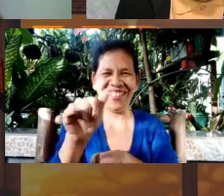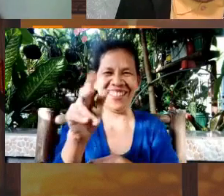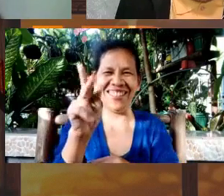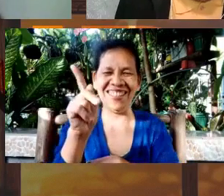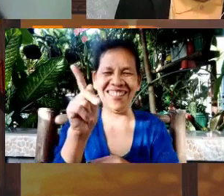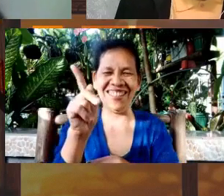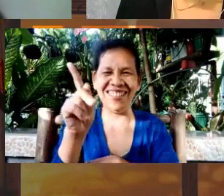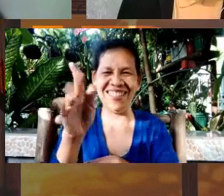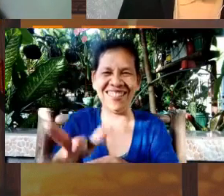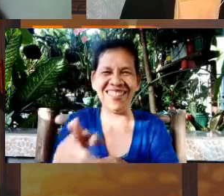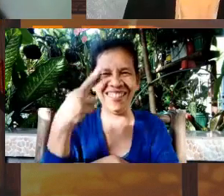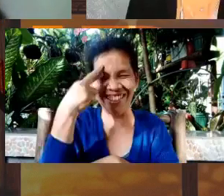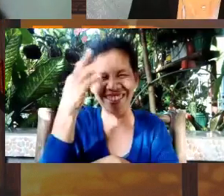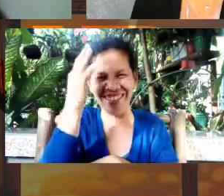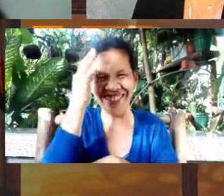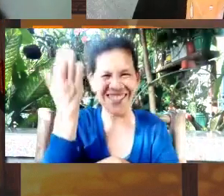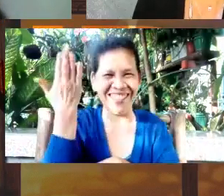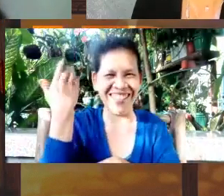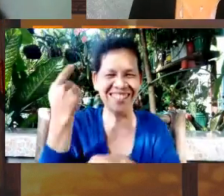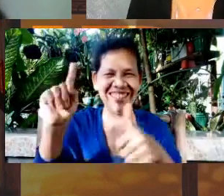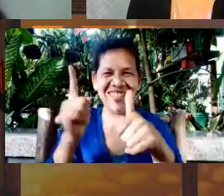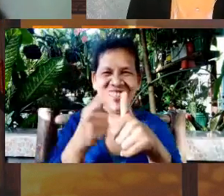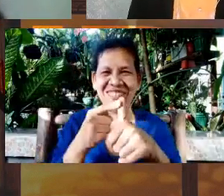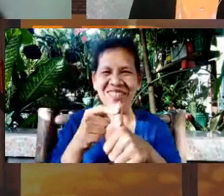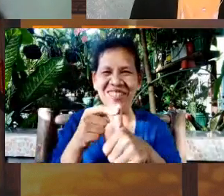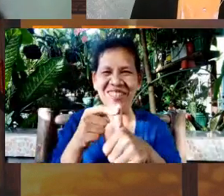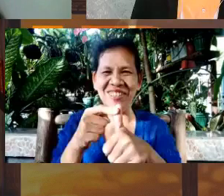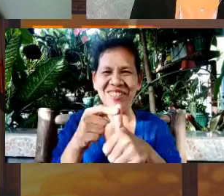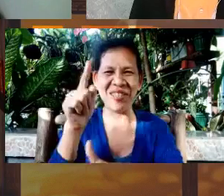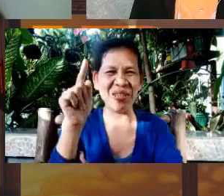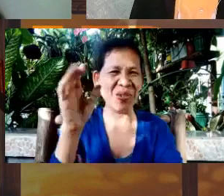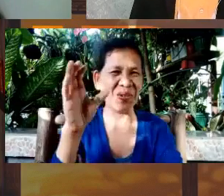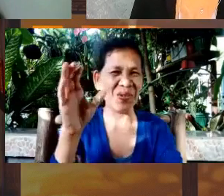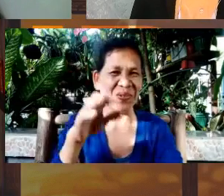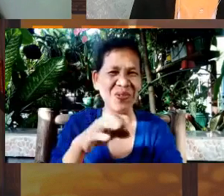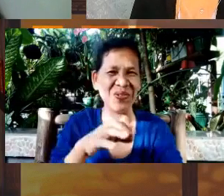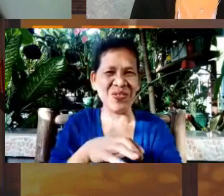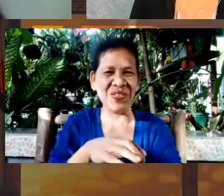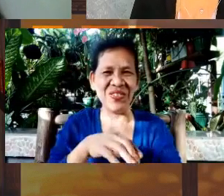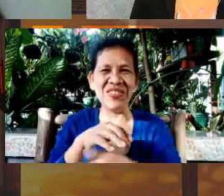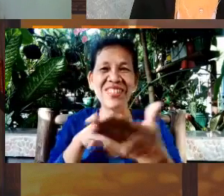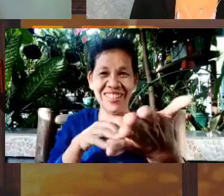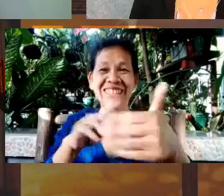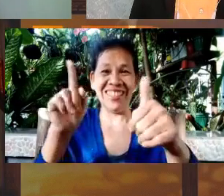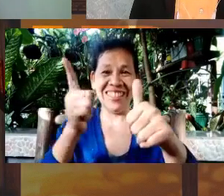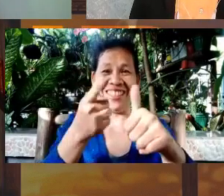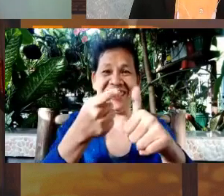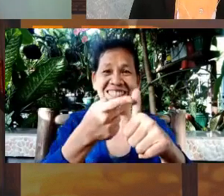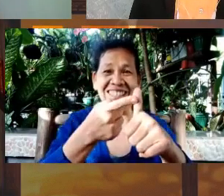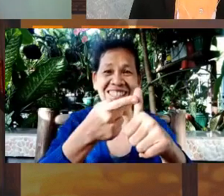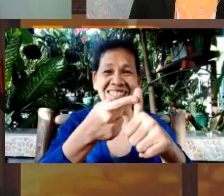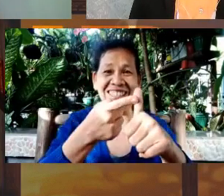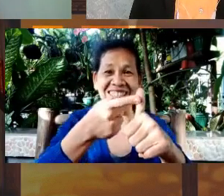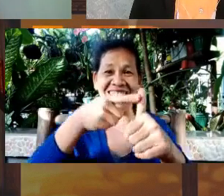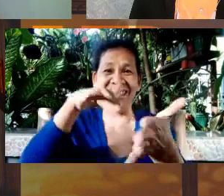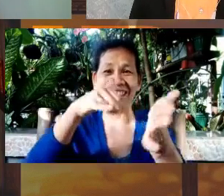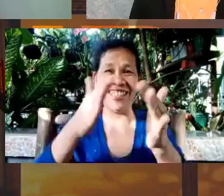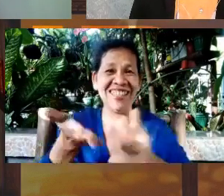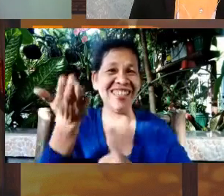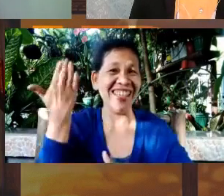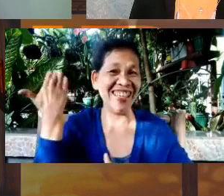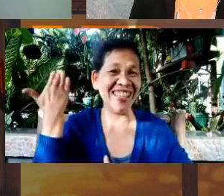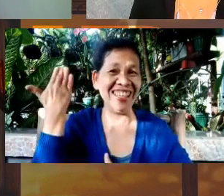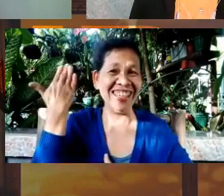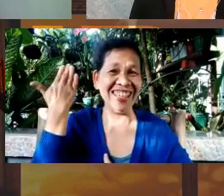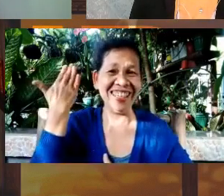estudyante. Ako nga po, nung akong unang sermon, ako estudyante ng EUP, ay tulo po ng tulo, parang